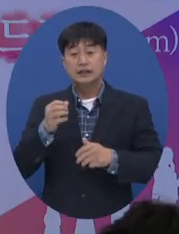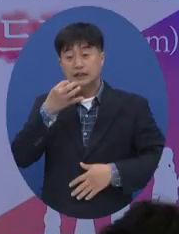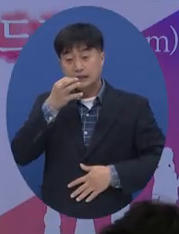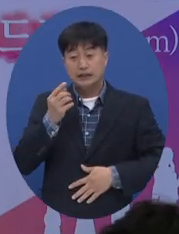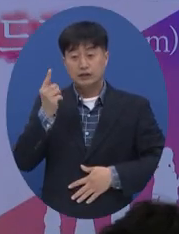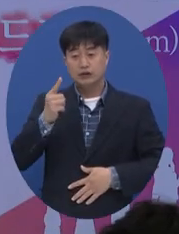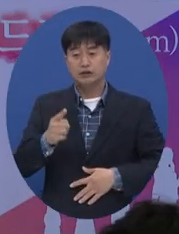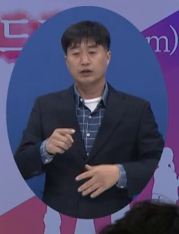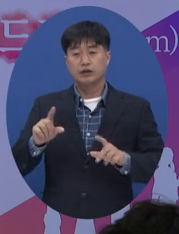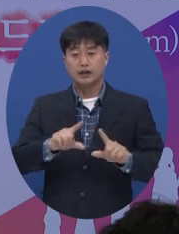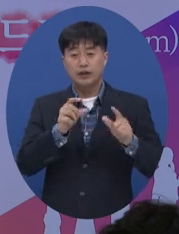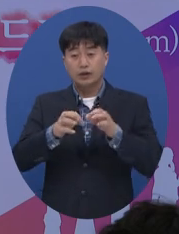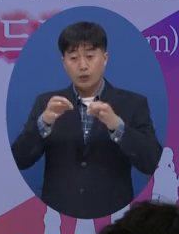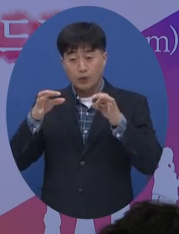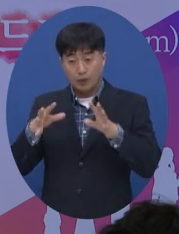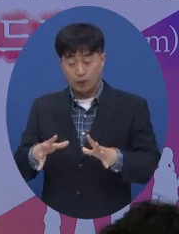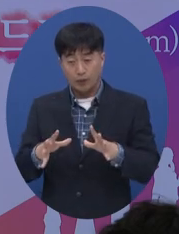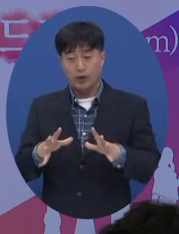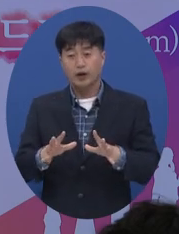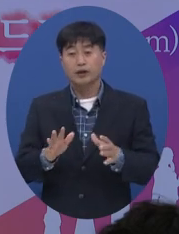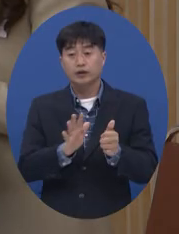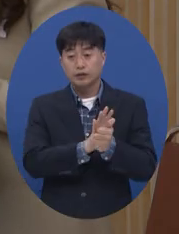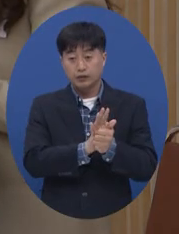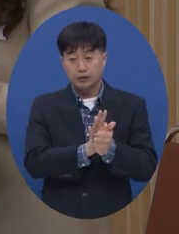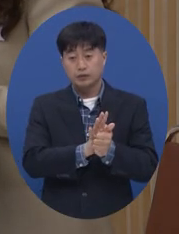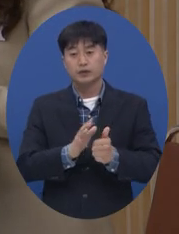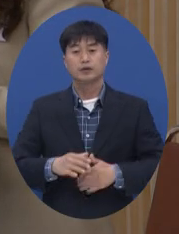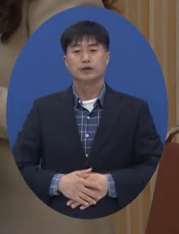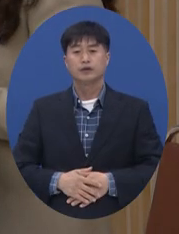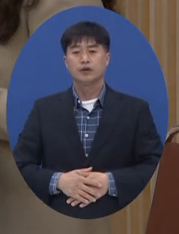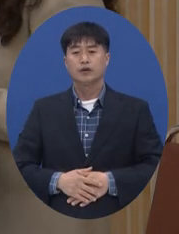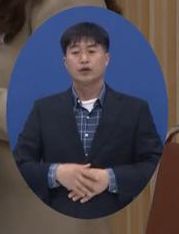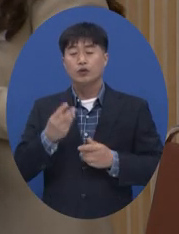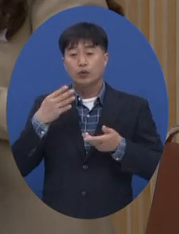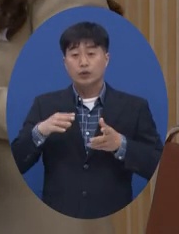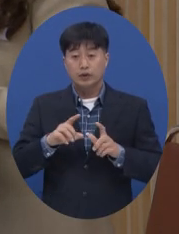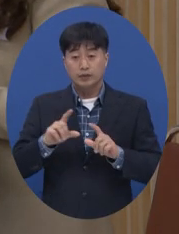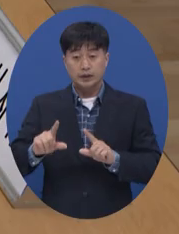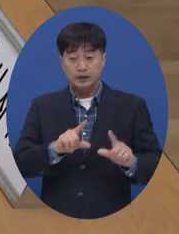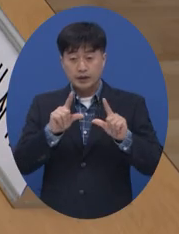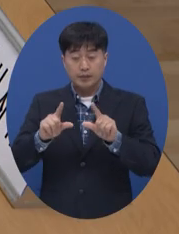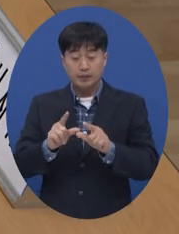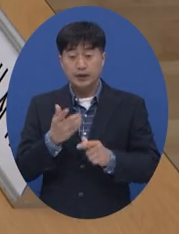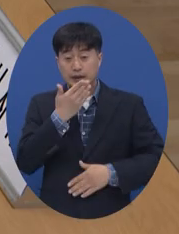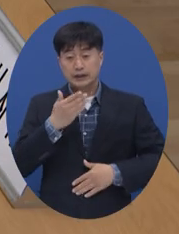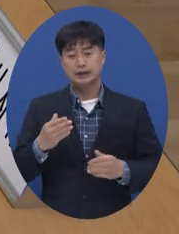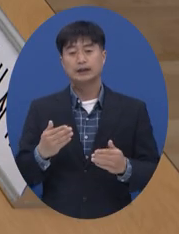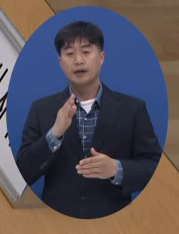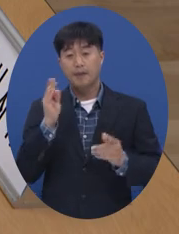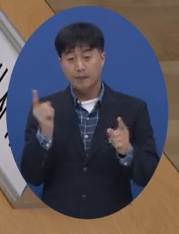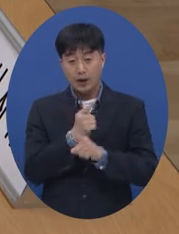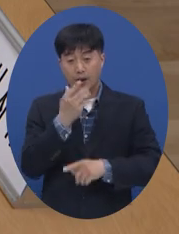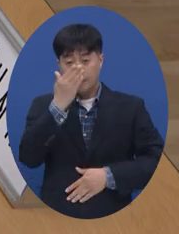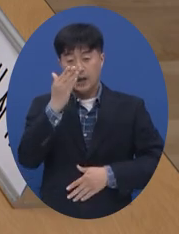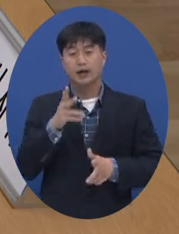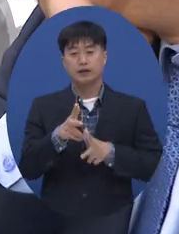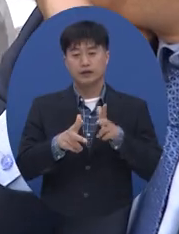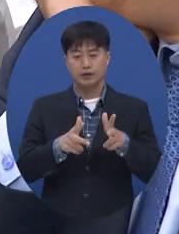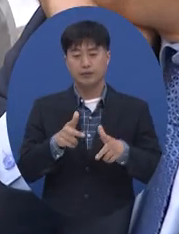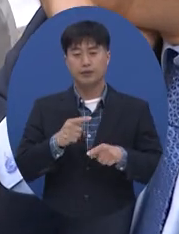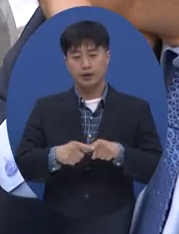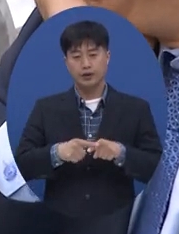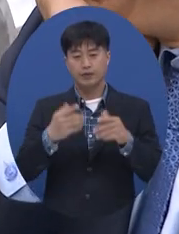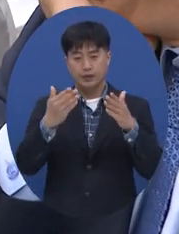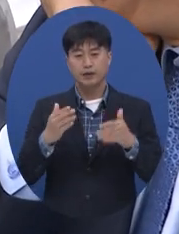생애주기별 통합 서비스 플랫폼 온드림 사업 등 도민들의 삶의 질을 실질적으로 개선할 수 있다는 평가를 받는 4 엎드립니다